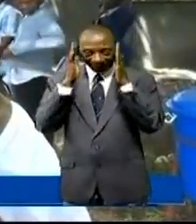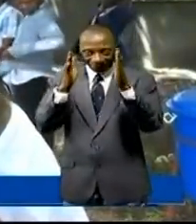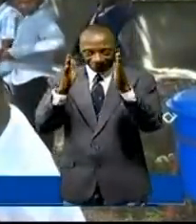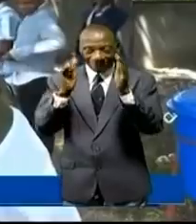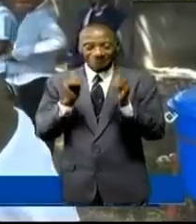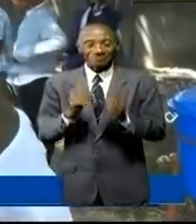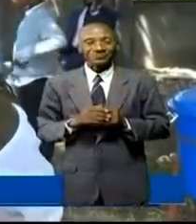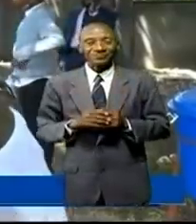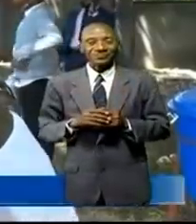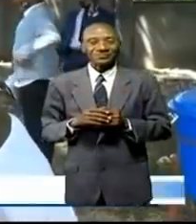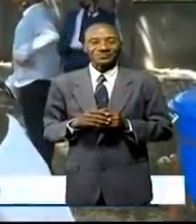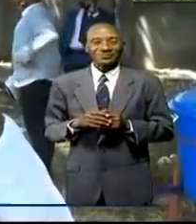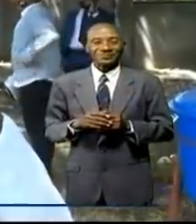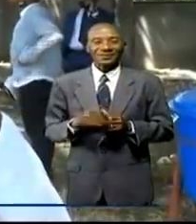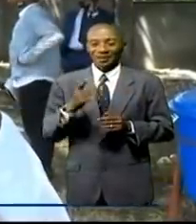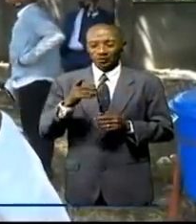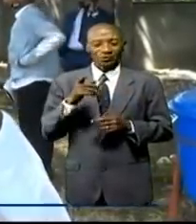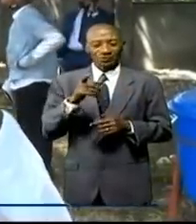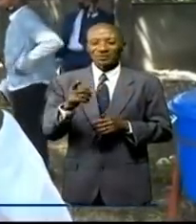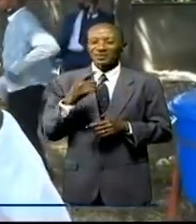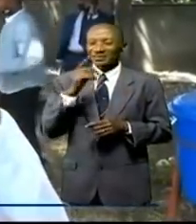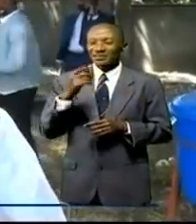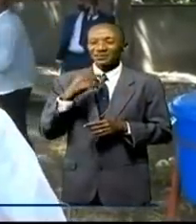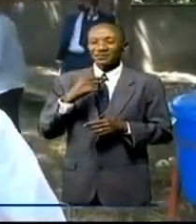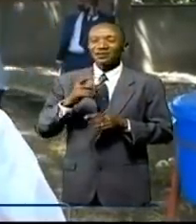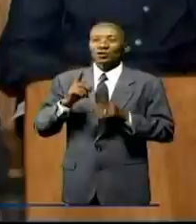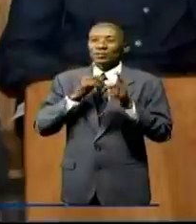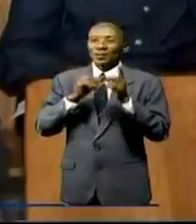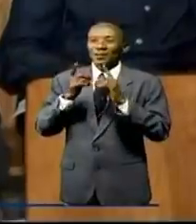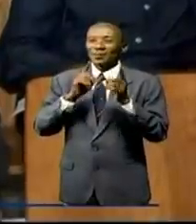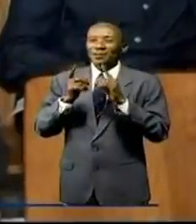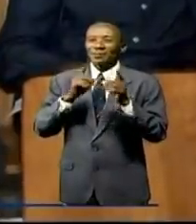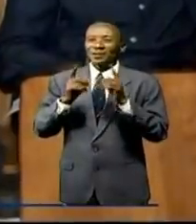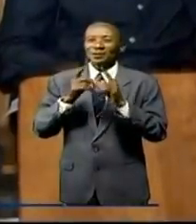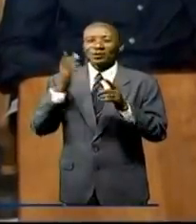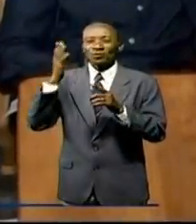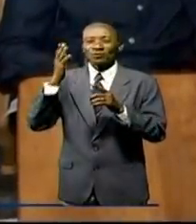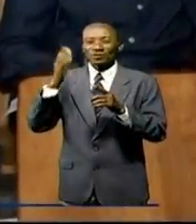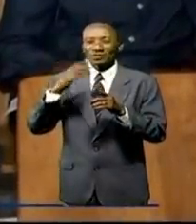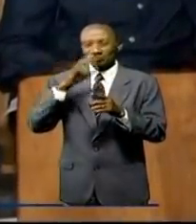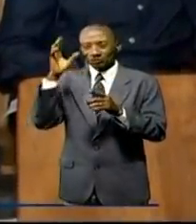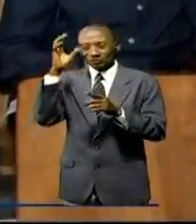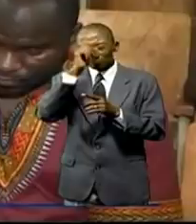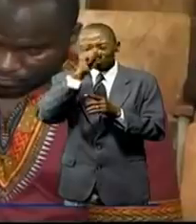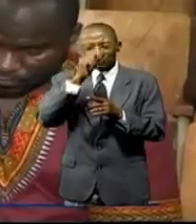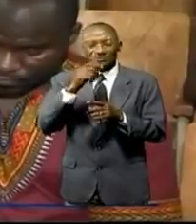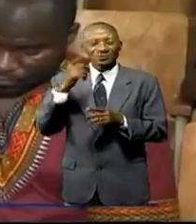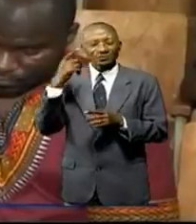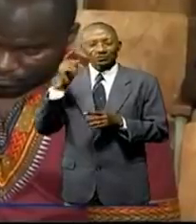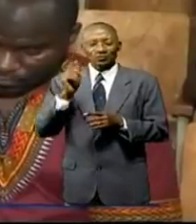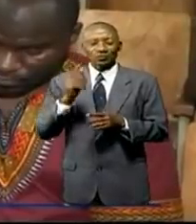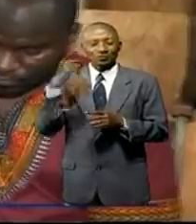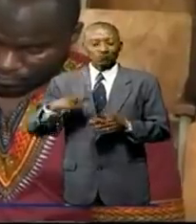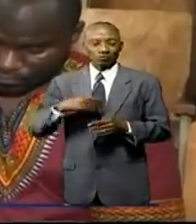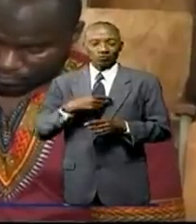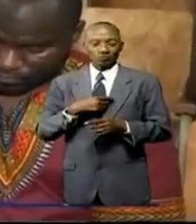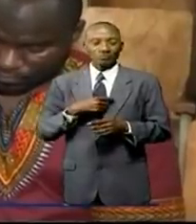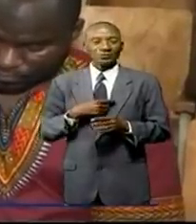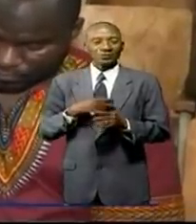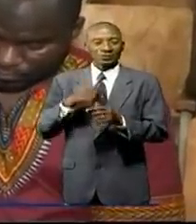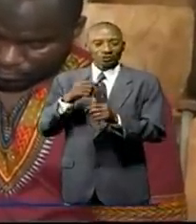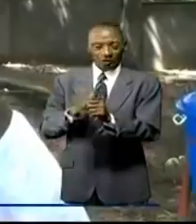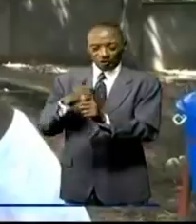exemple, les mots que moi j'ai retenus, c'est que nos ressources s'épuisent. Nous devons nous mobiliser. Chacun partout où il